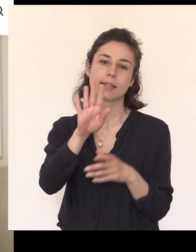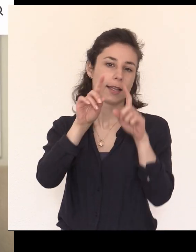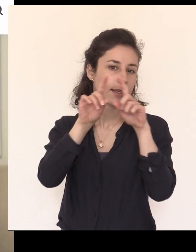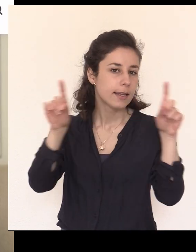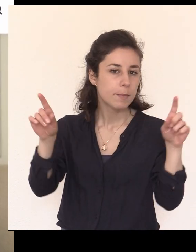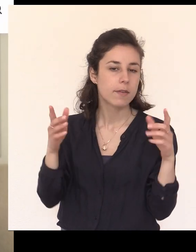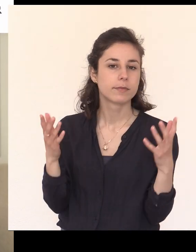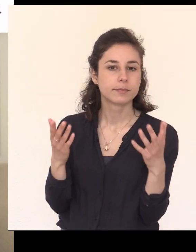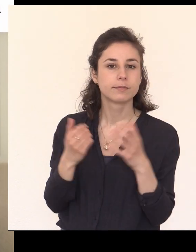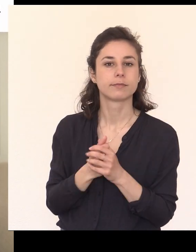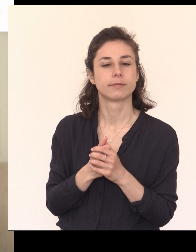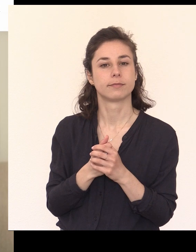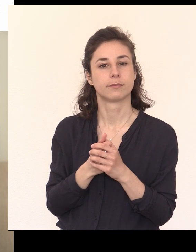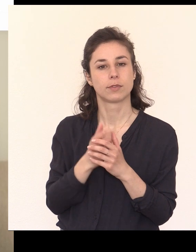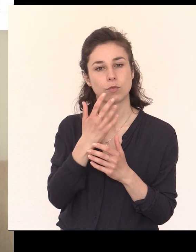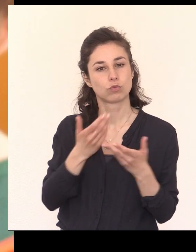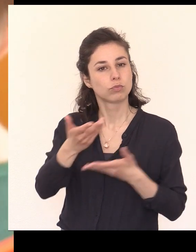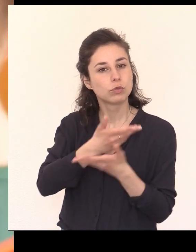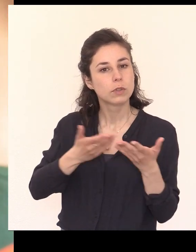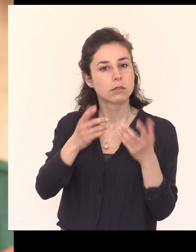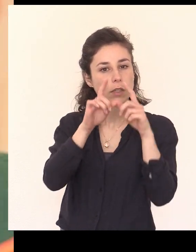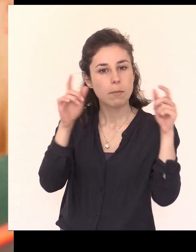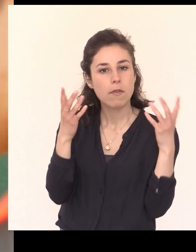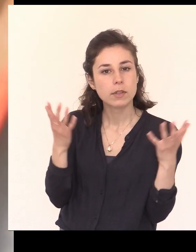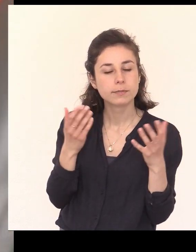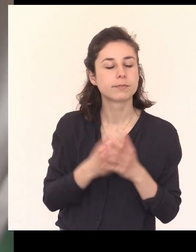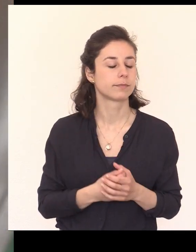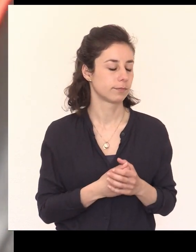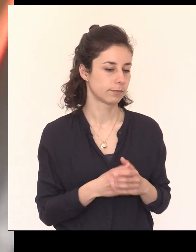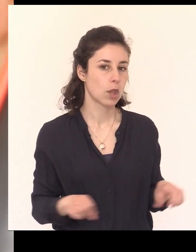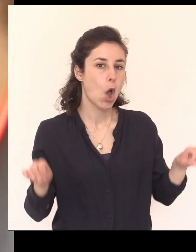Ihrem Anliegen. Über welches Thema möchten Sie mit uns sprechen?